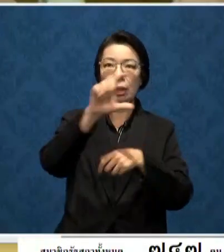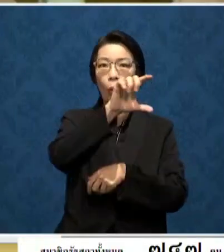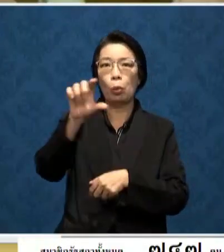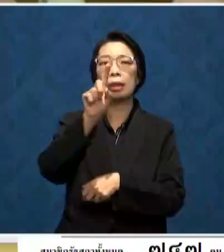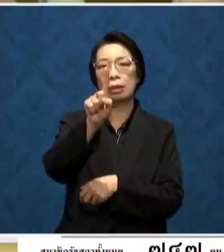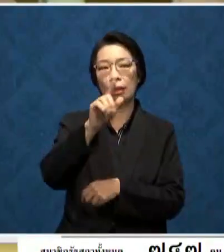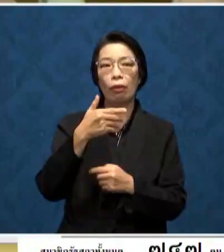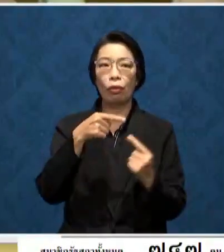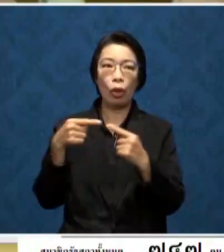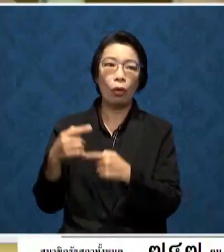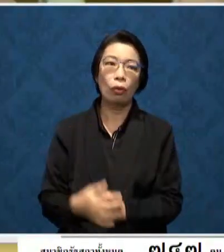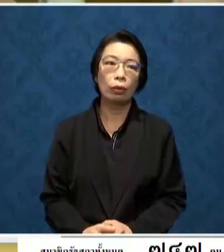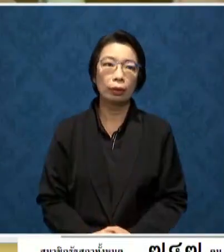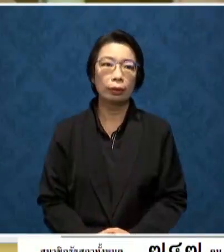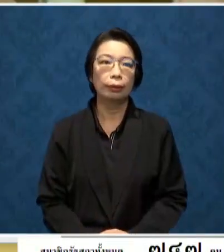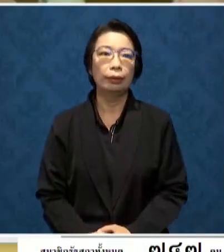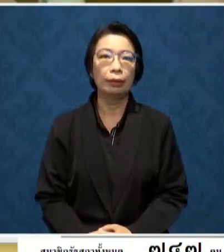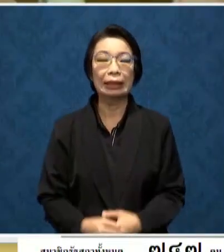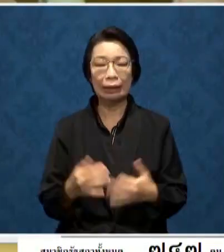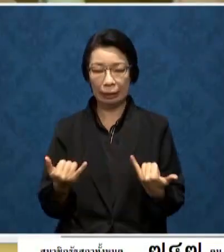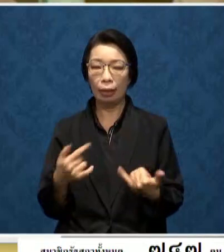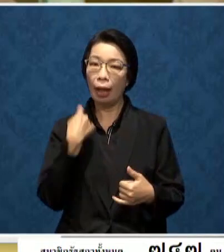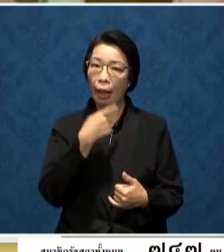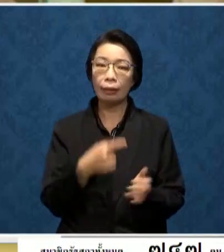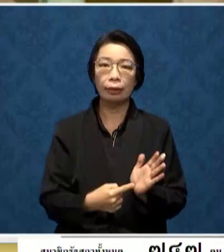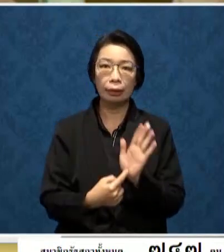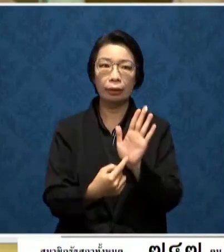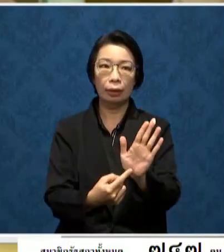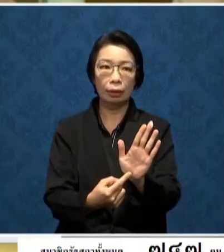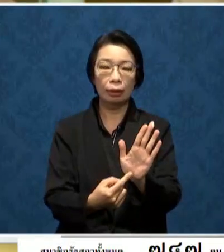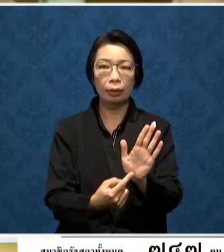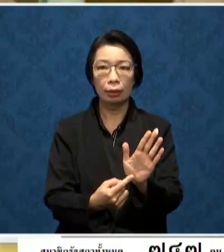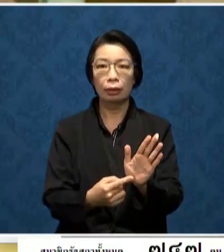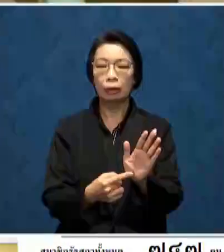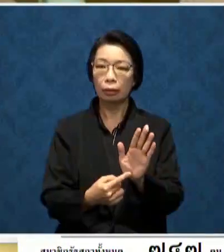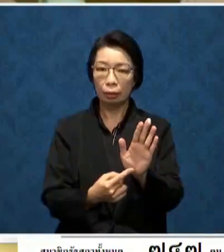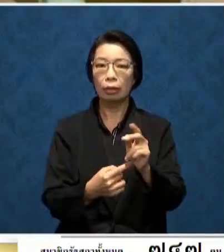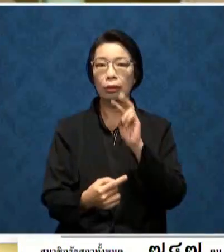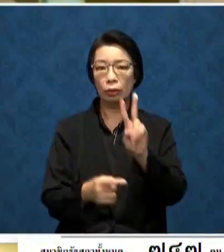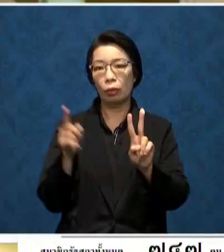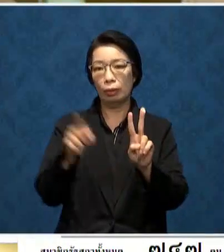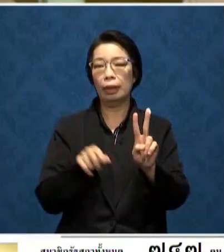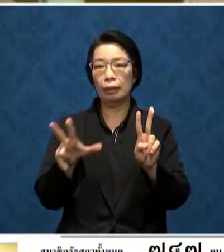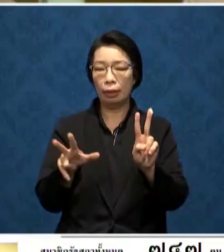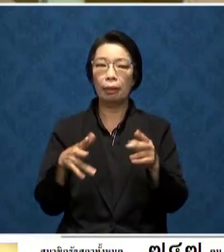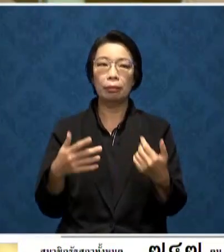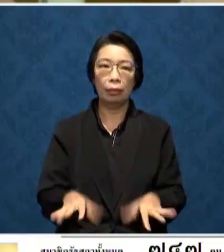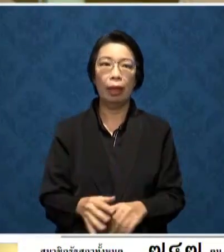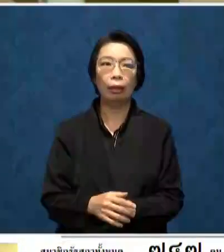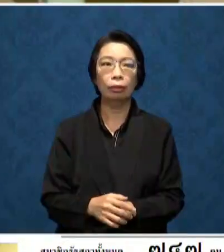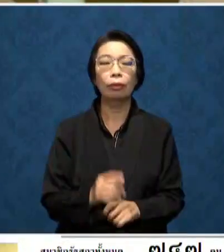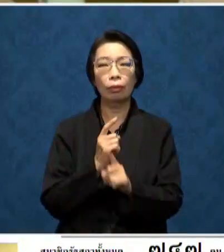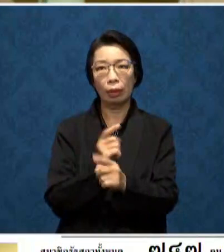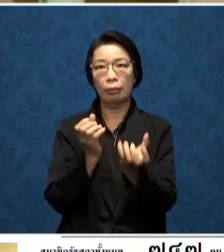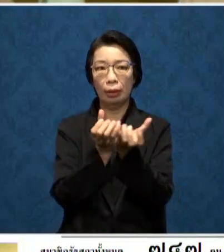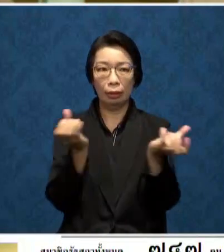ดังนั้นการที่จะเสนอด้ใช้เสียง 2น 3 รฐมูเขียไ้ชัดวาโยจะเส